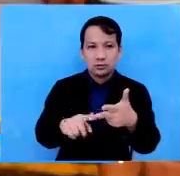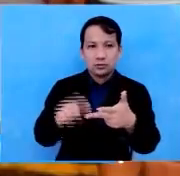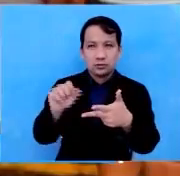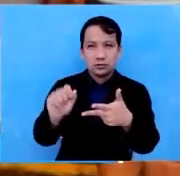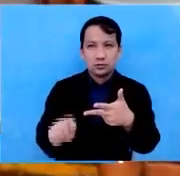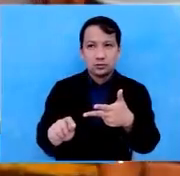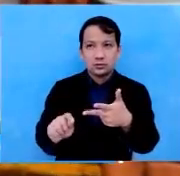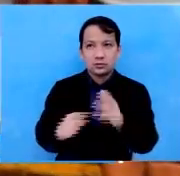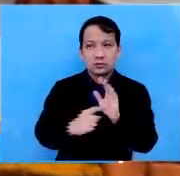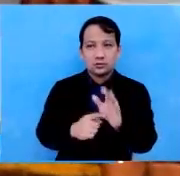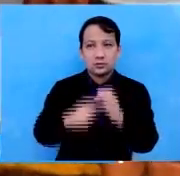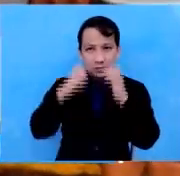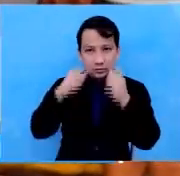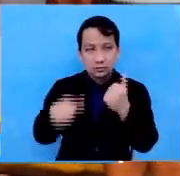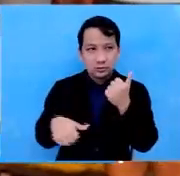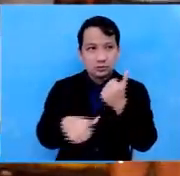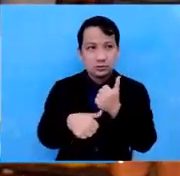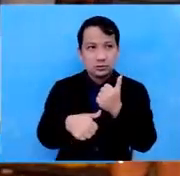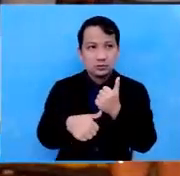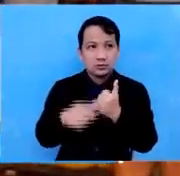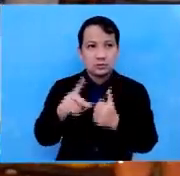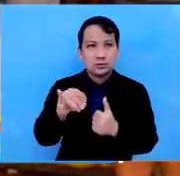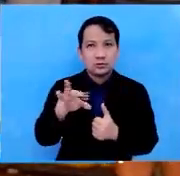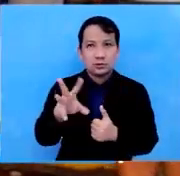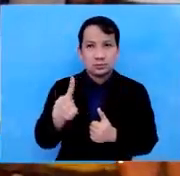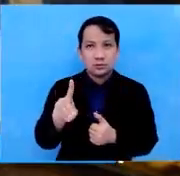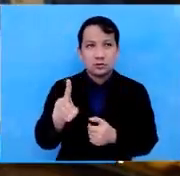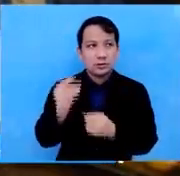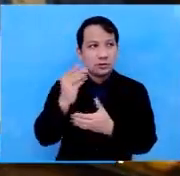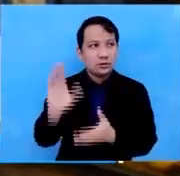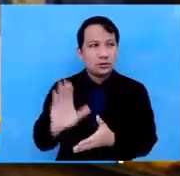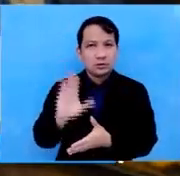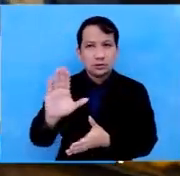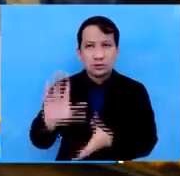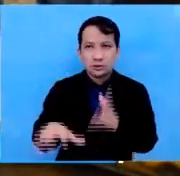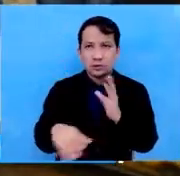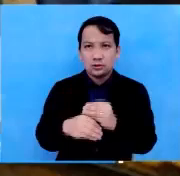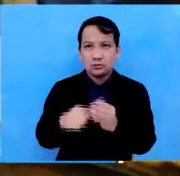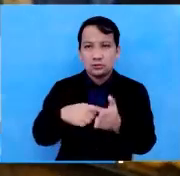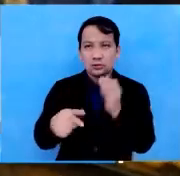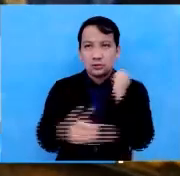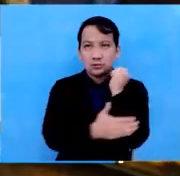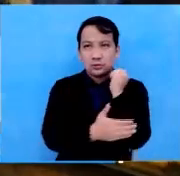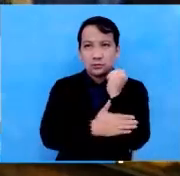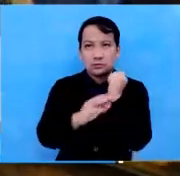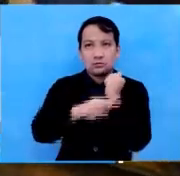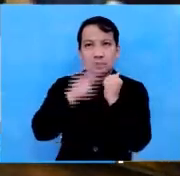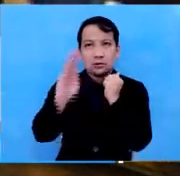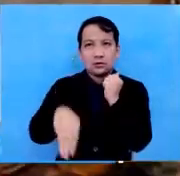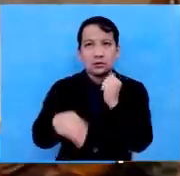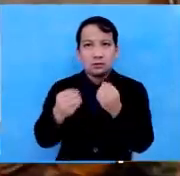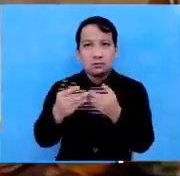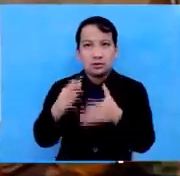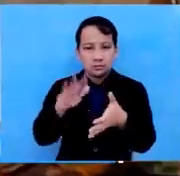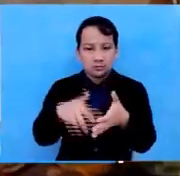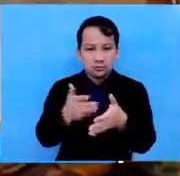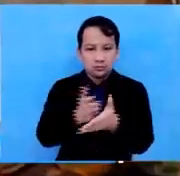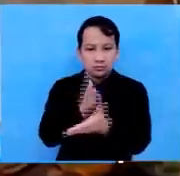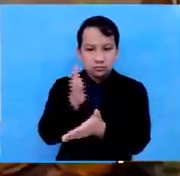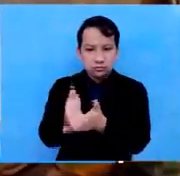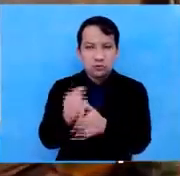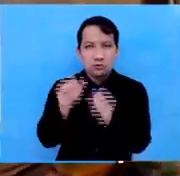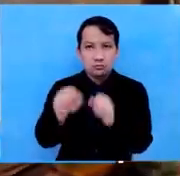educational assistance ng DSWD. Sa payout center na ito sa Sampaloc, Maynila, marami pa rin nag-walk-in at nagbaka